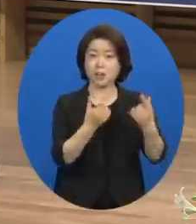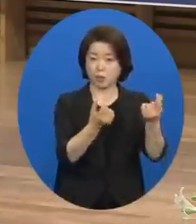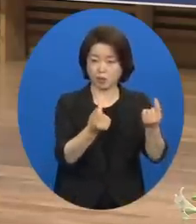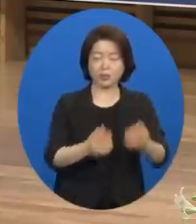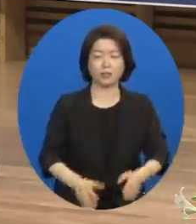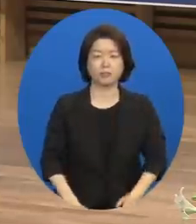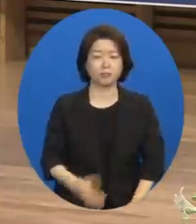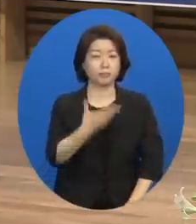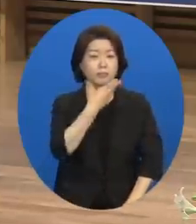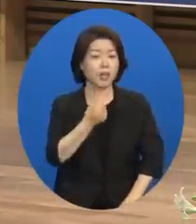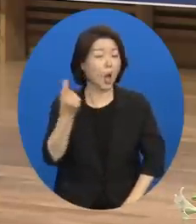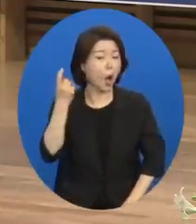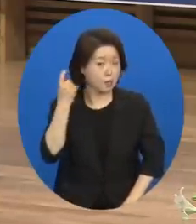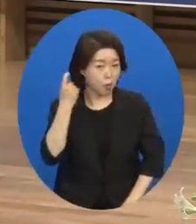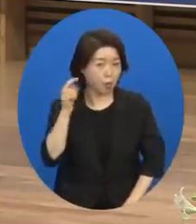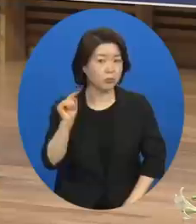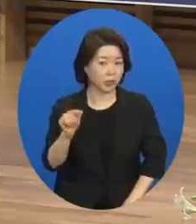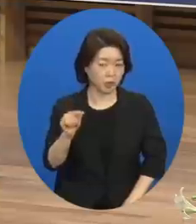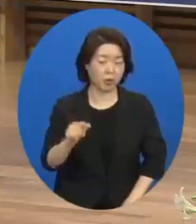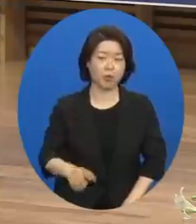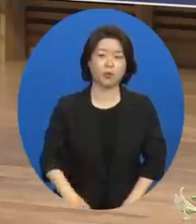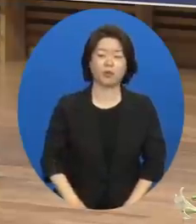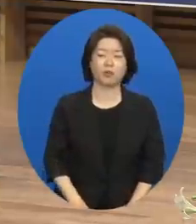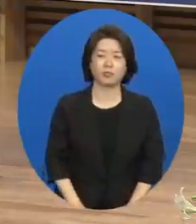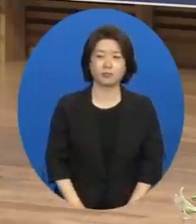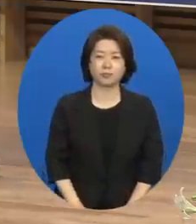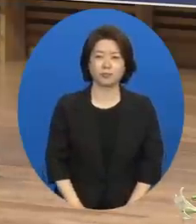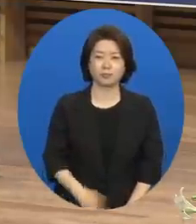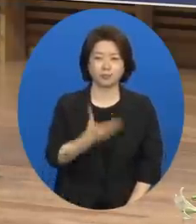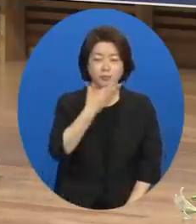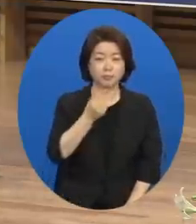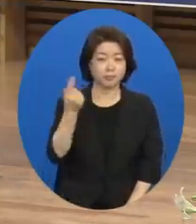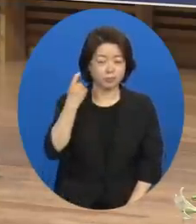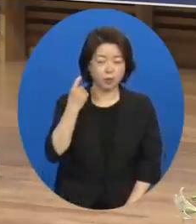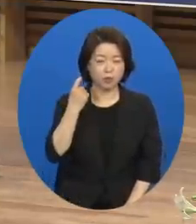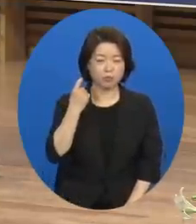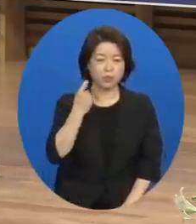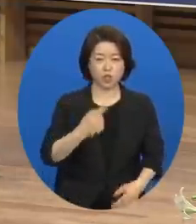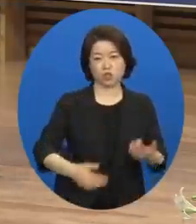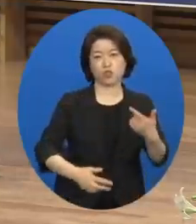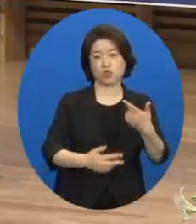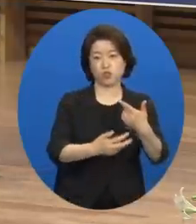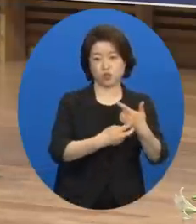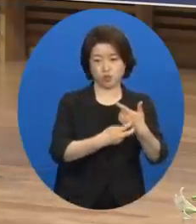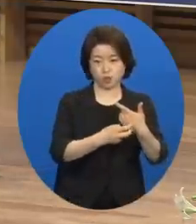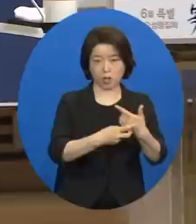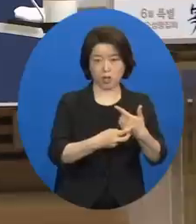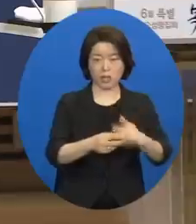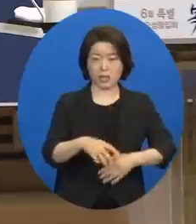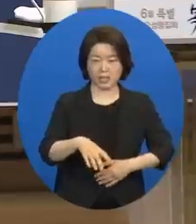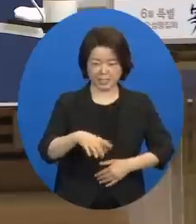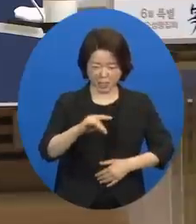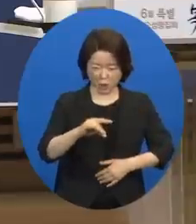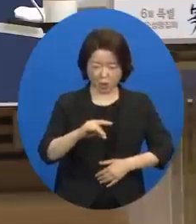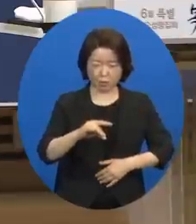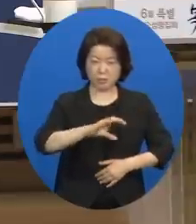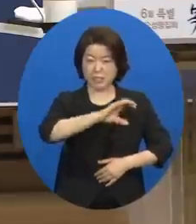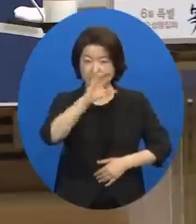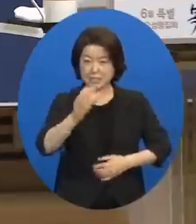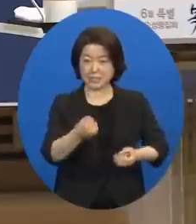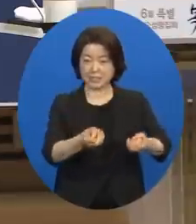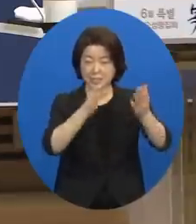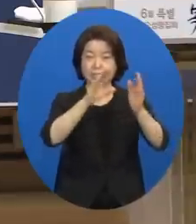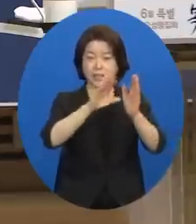여러분 복음이라고 할 때 그 복음을 누가복음 처음 성탄절 처음